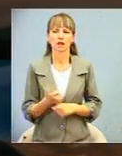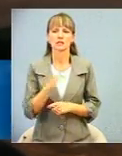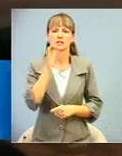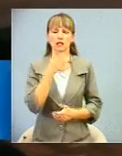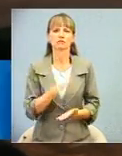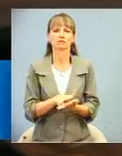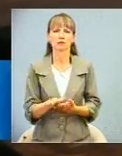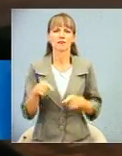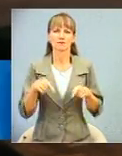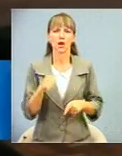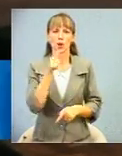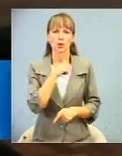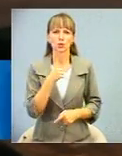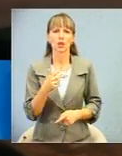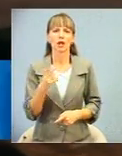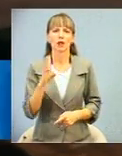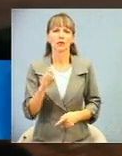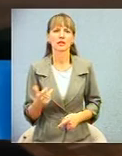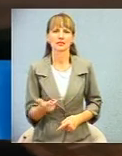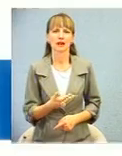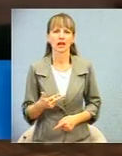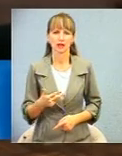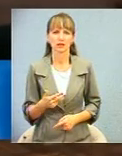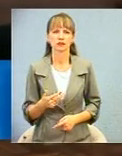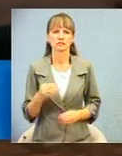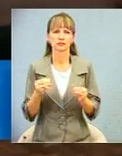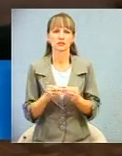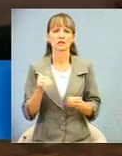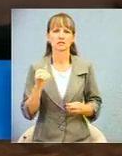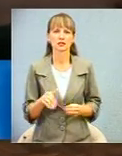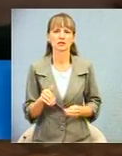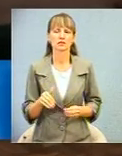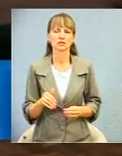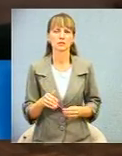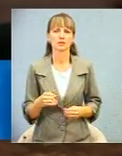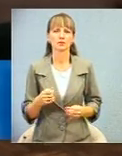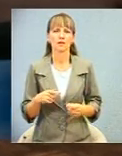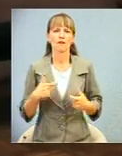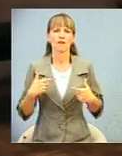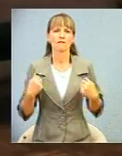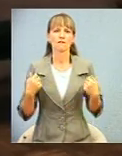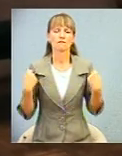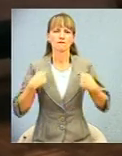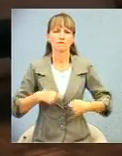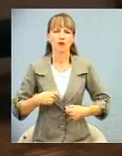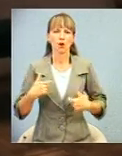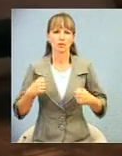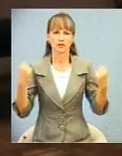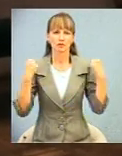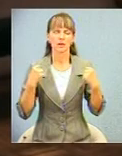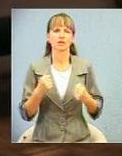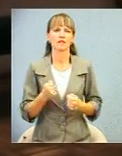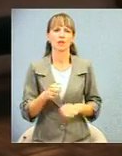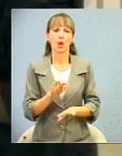році приблизно на 3 вийшло порядка 10 000. Школьні форми, обув, і це не одна пара, це і спортивні костюми,